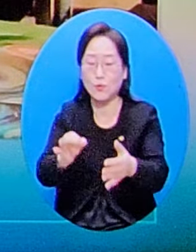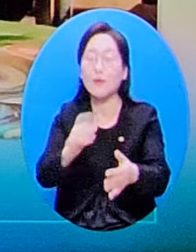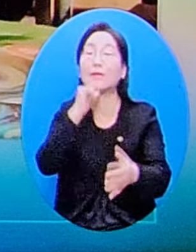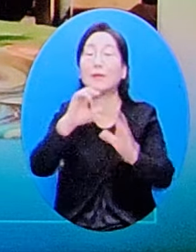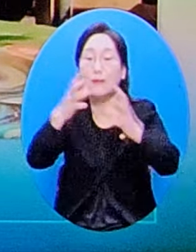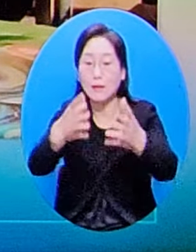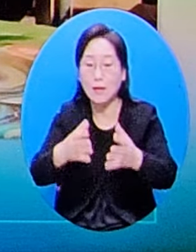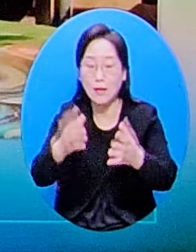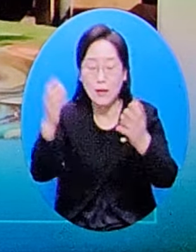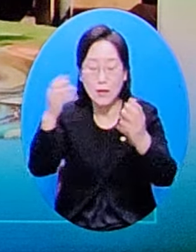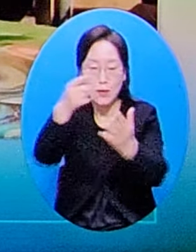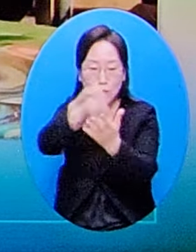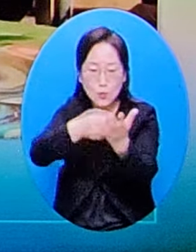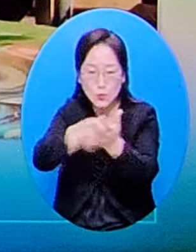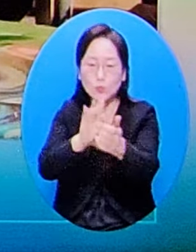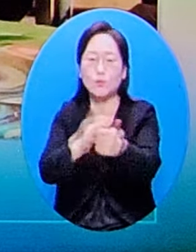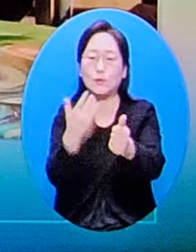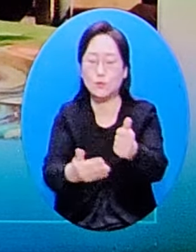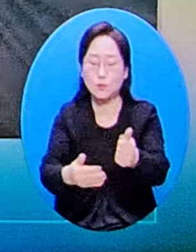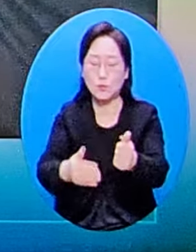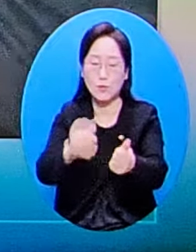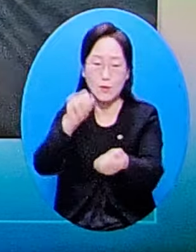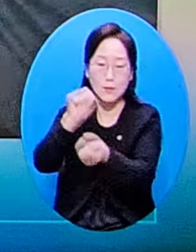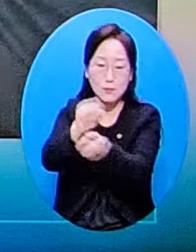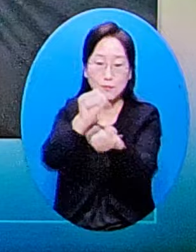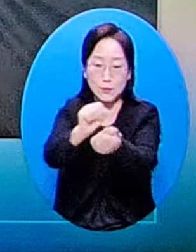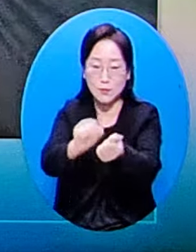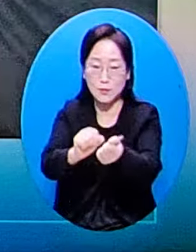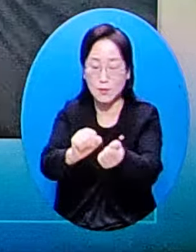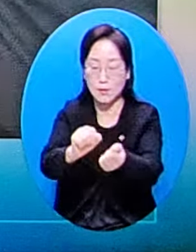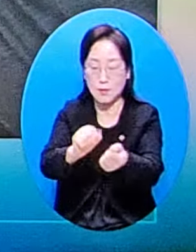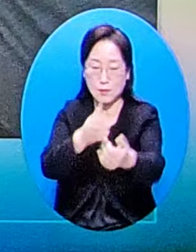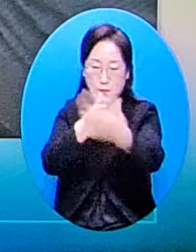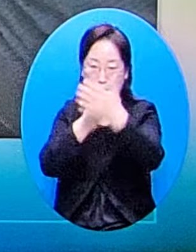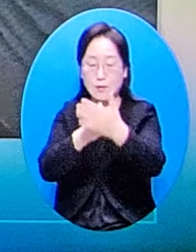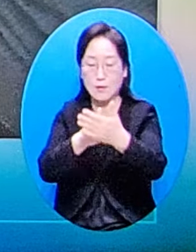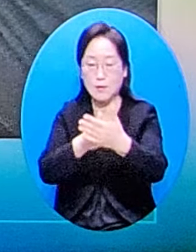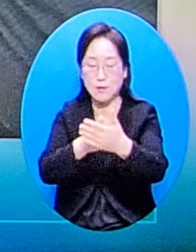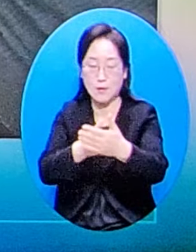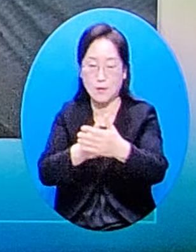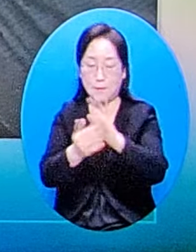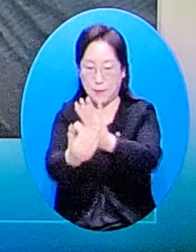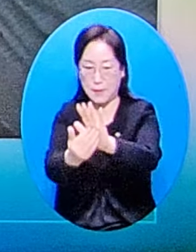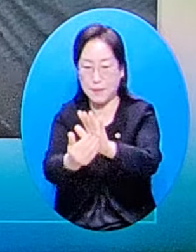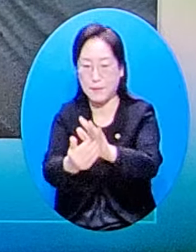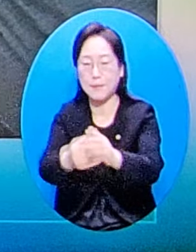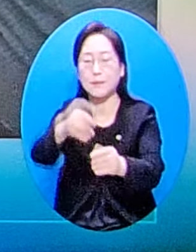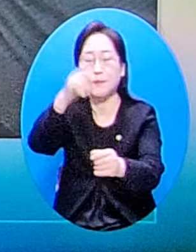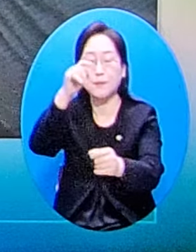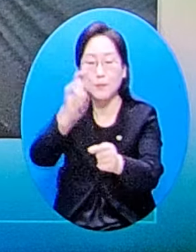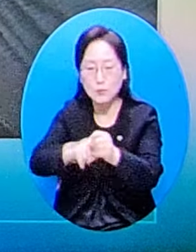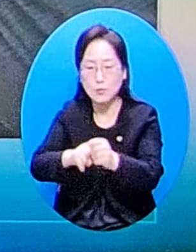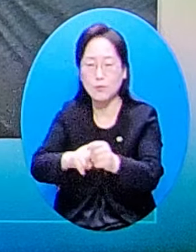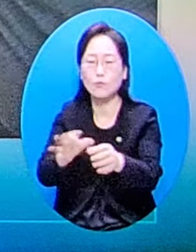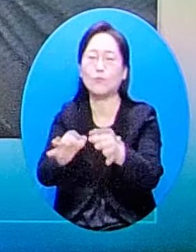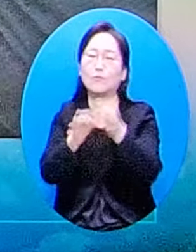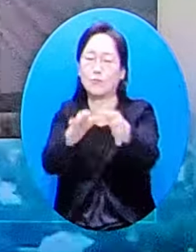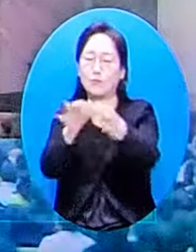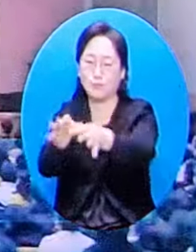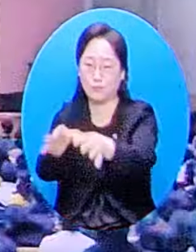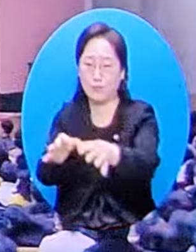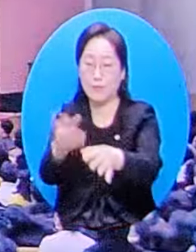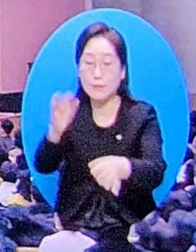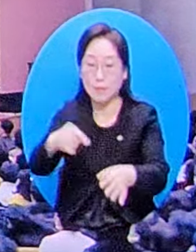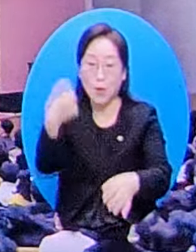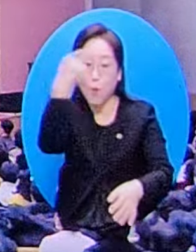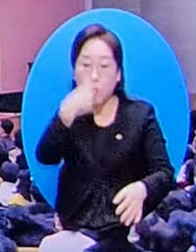제공하고 아프리카의 급성 전염병 치료를 위해 거액을 기부하게 됐습니다. 수많은 것을 기부를 하면서도 절대 내